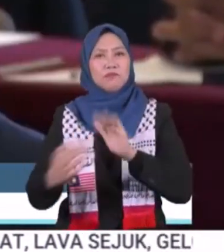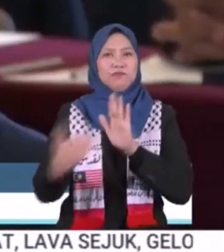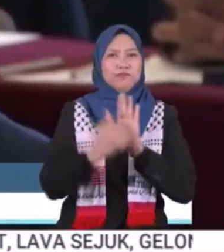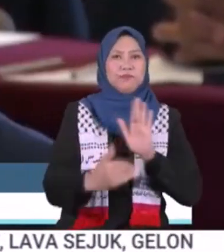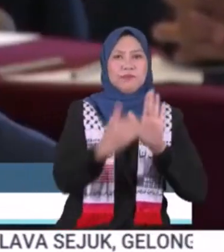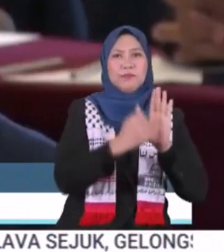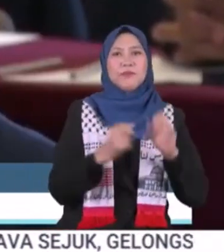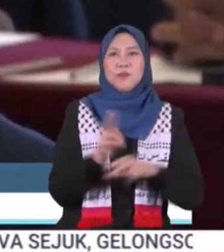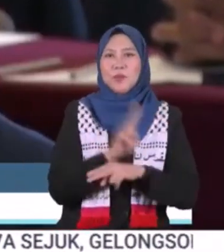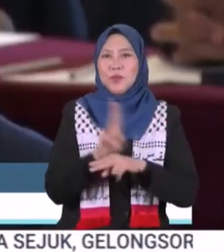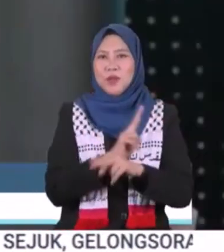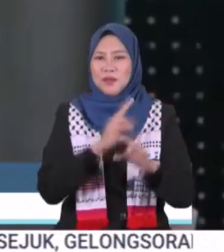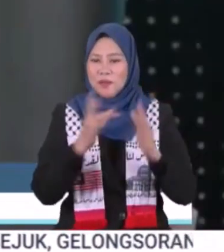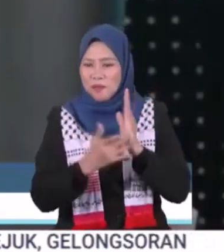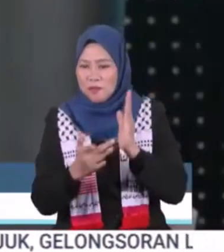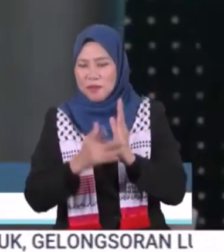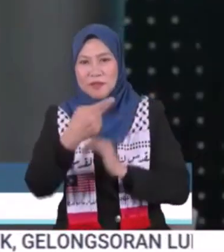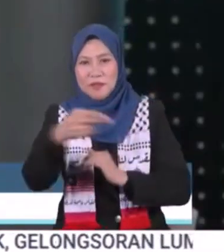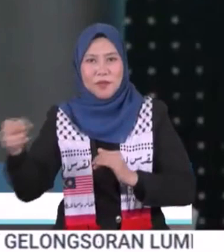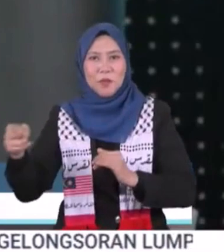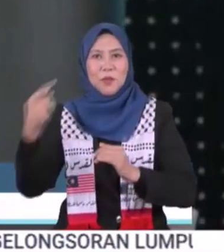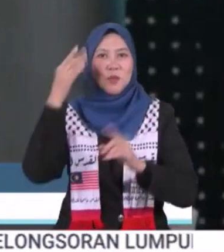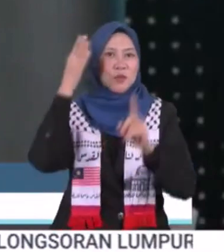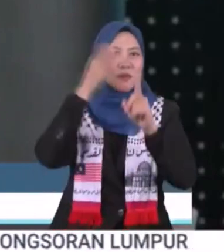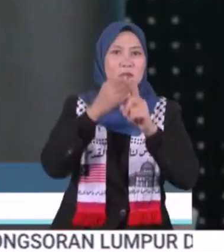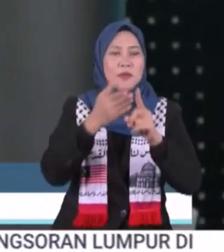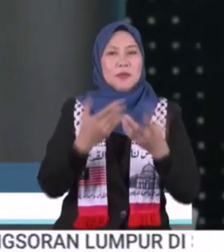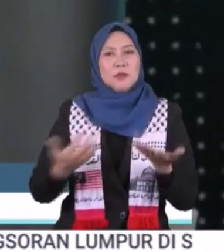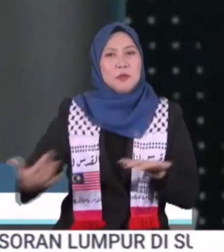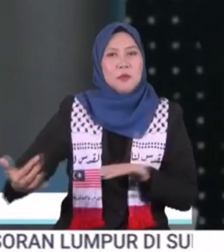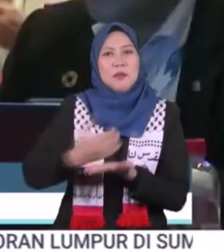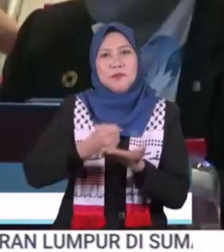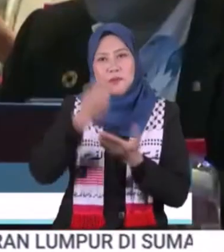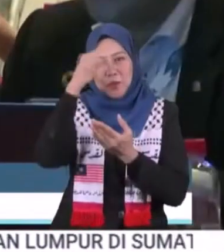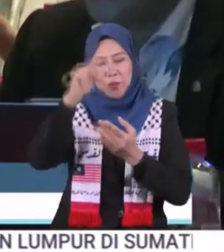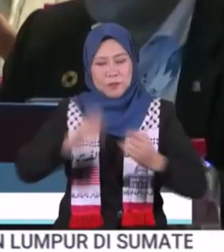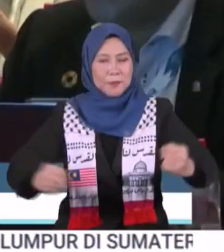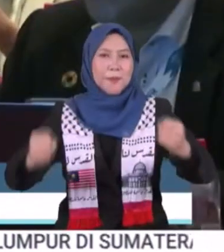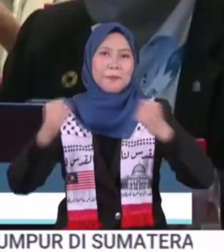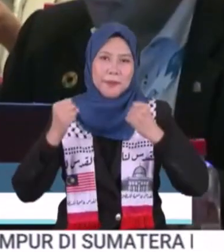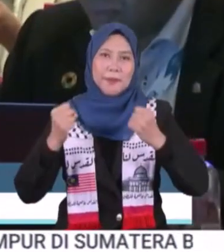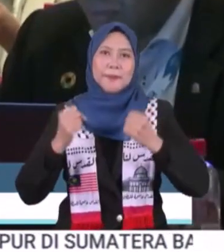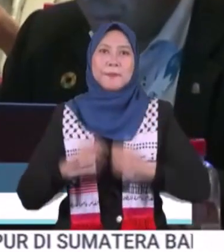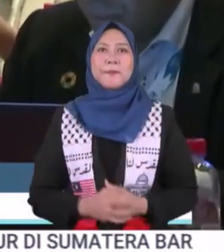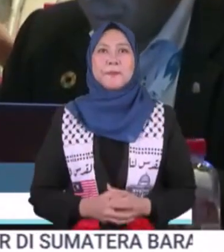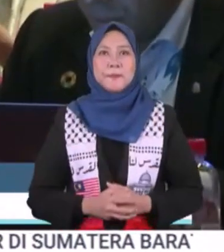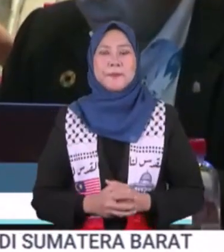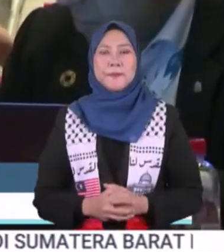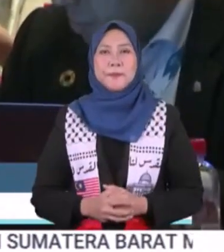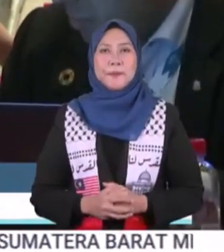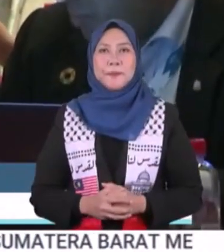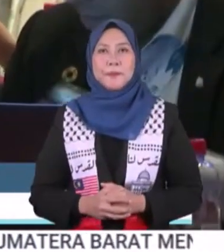mempercepat penggunaan teknologi hijau dalam memupuk langkah kolektif ke arah kemampanan.